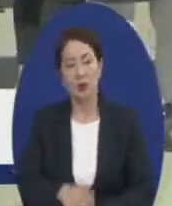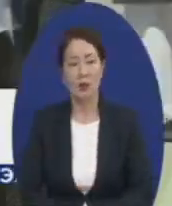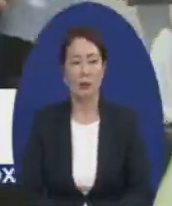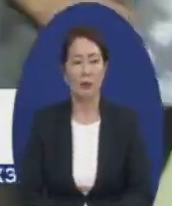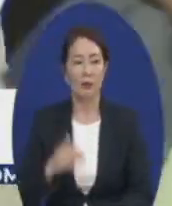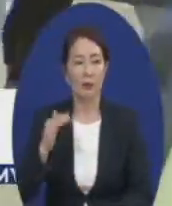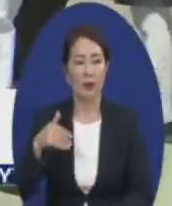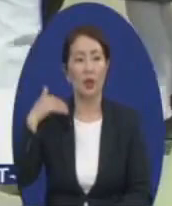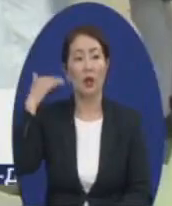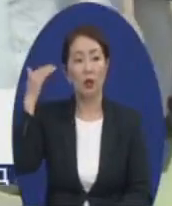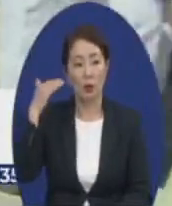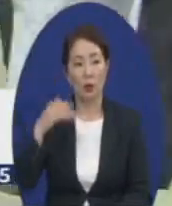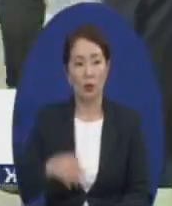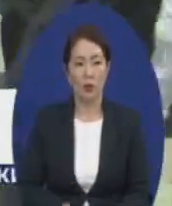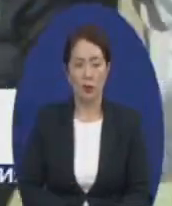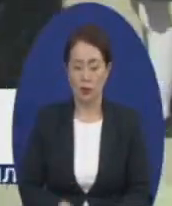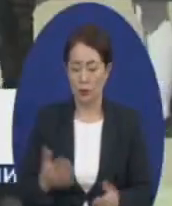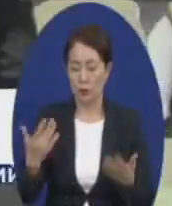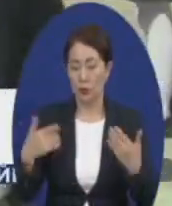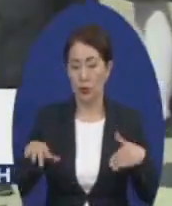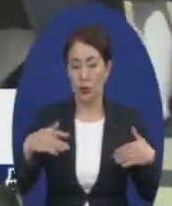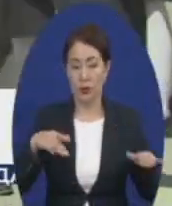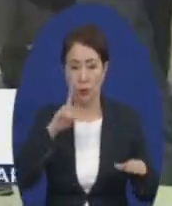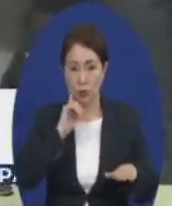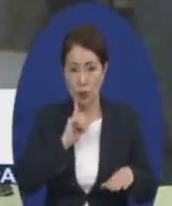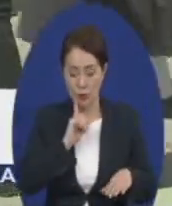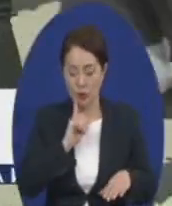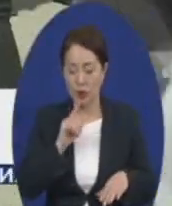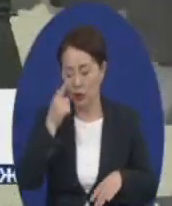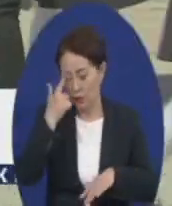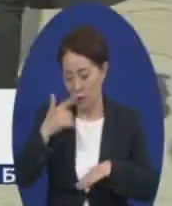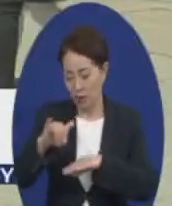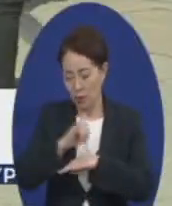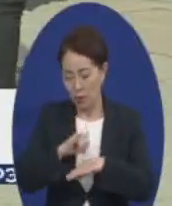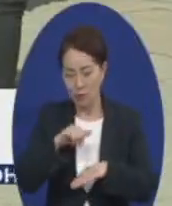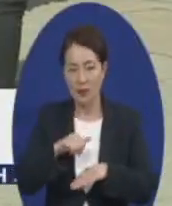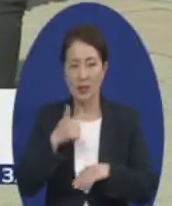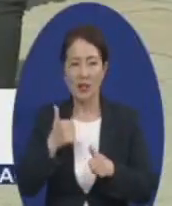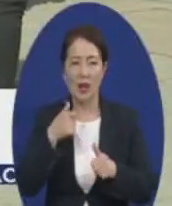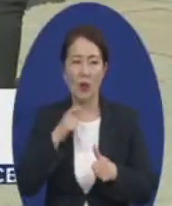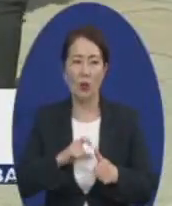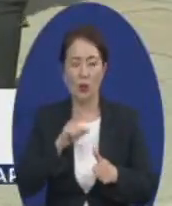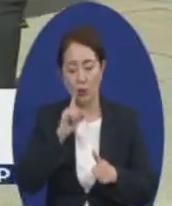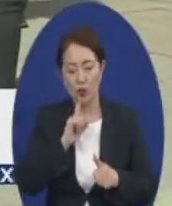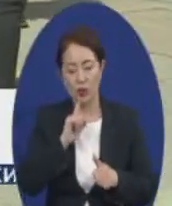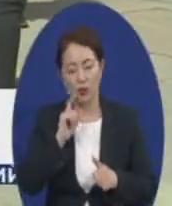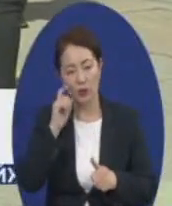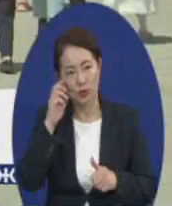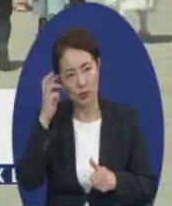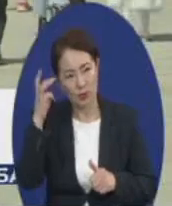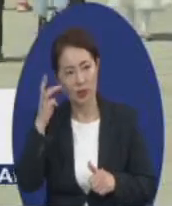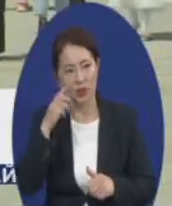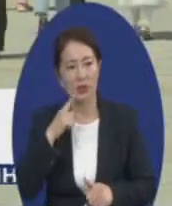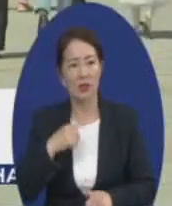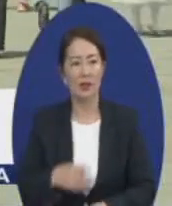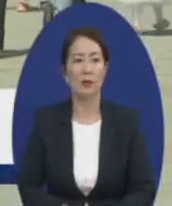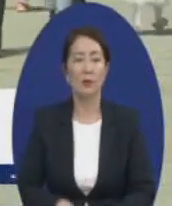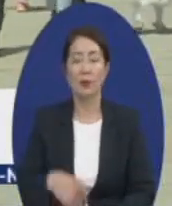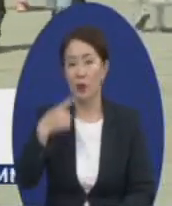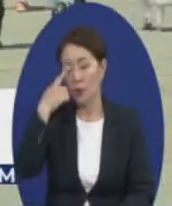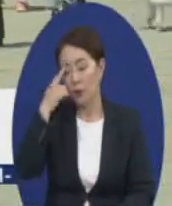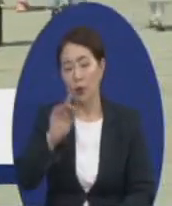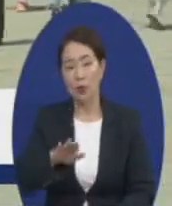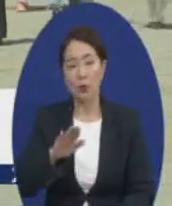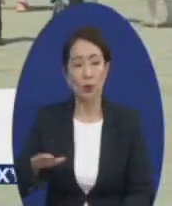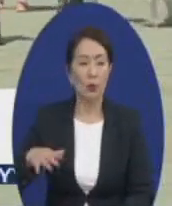хэлдэг. Би та болонгууд хүчтэй мосыг өстэй тэгээ энэ хоорондоо аюу сайн хүн болосоо гэж